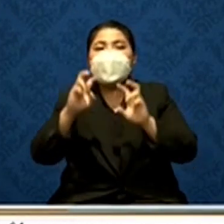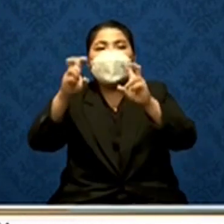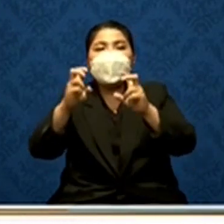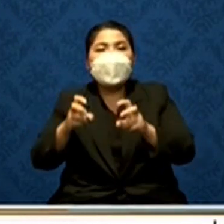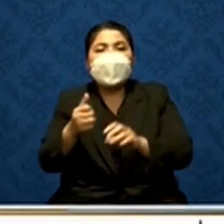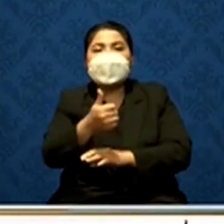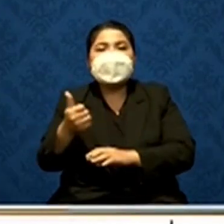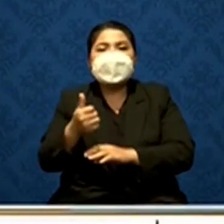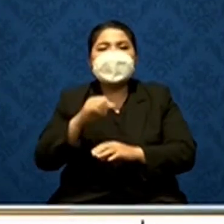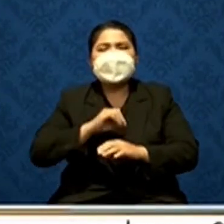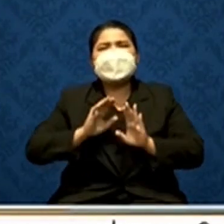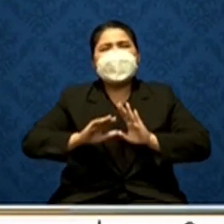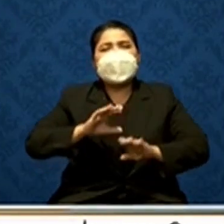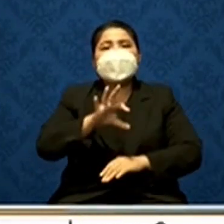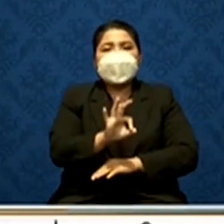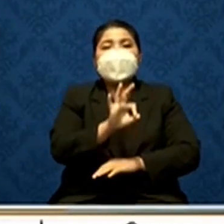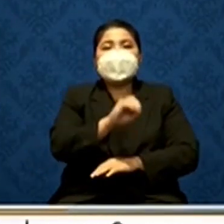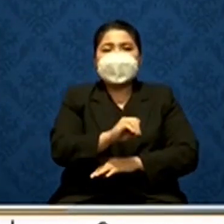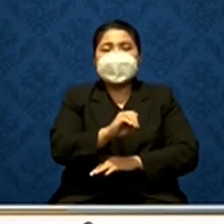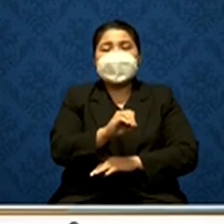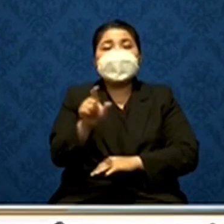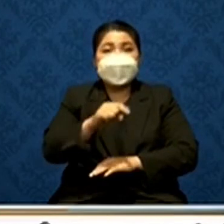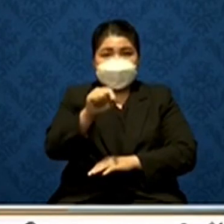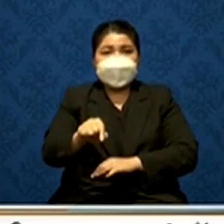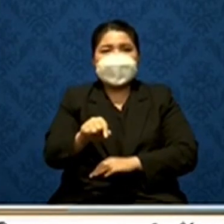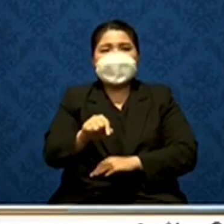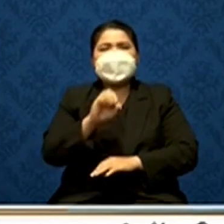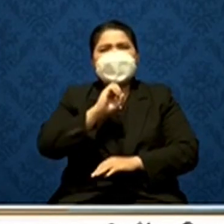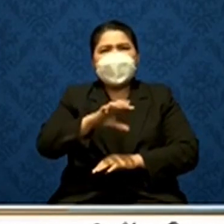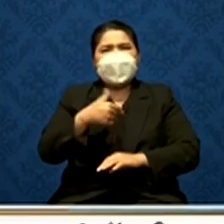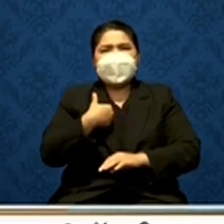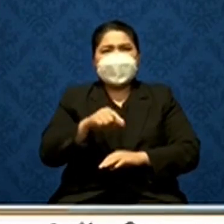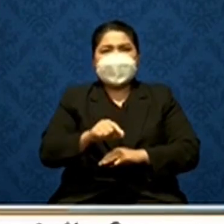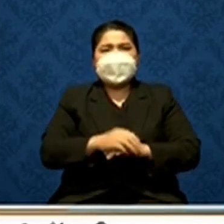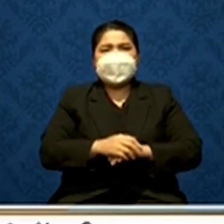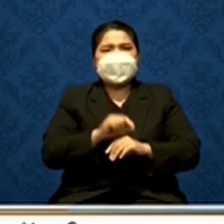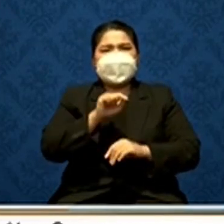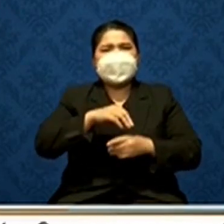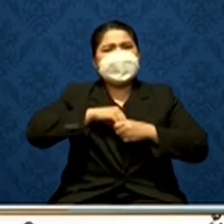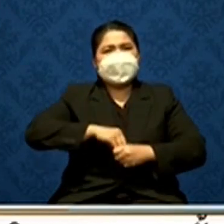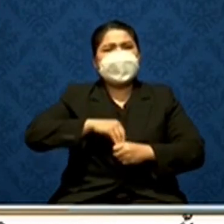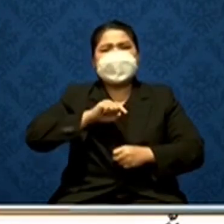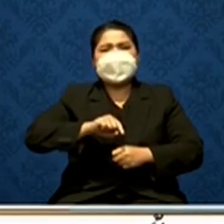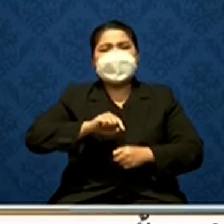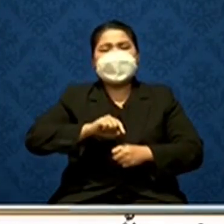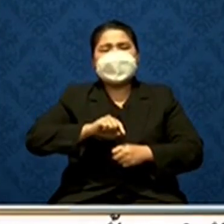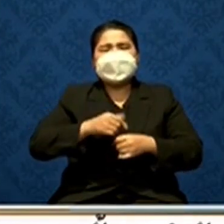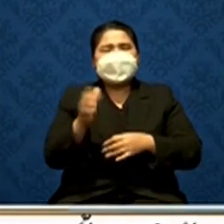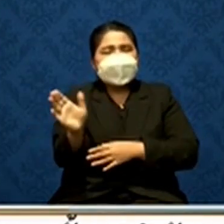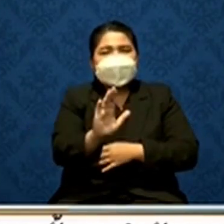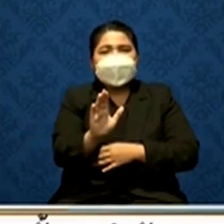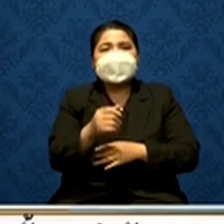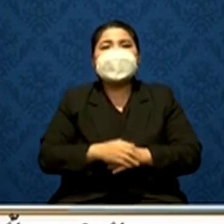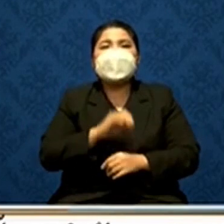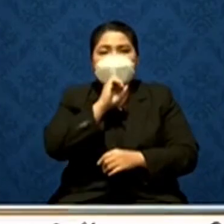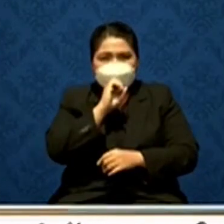บอกว่า 90% ไม่ใช่ อยู่ในสมัยของท่านกัเรียททด้คามเขารบจริง